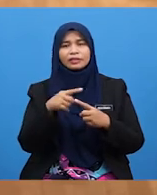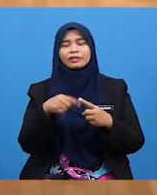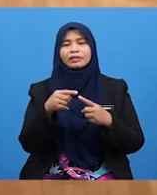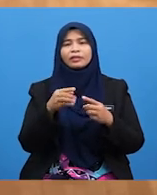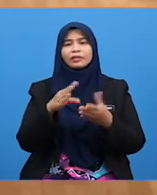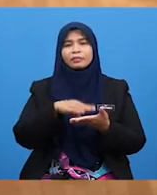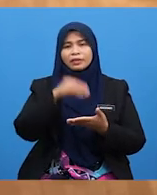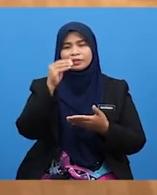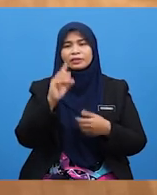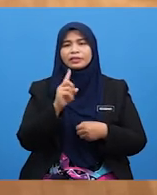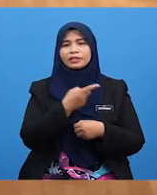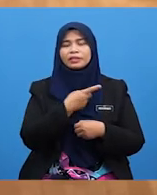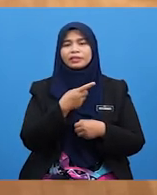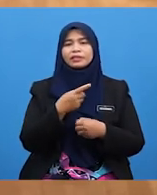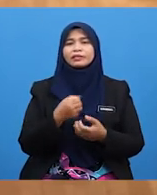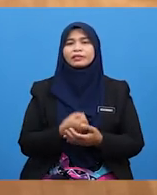kita tentang